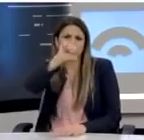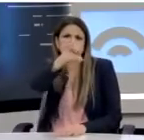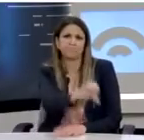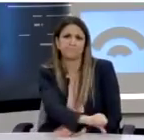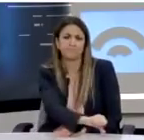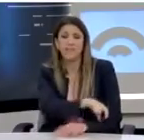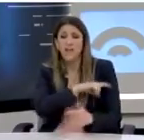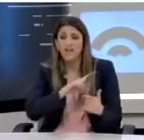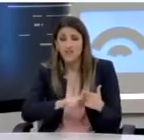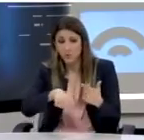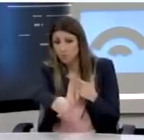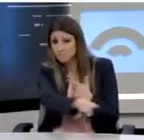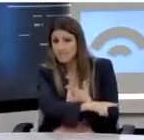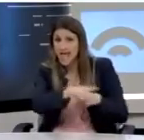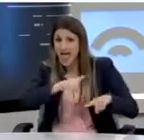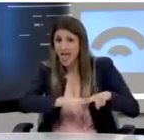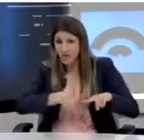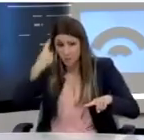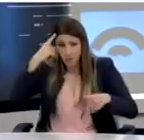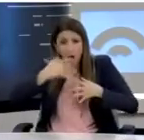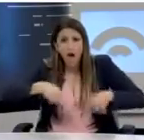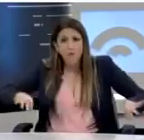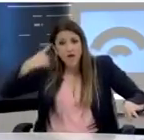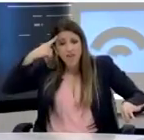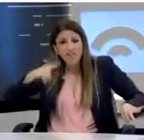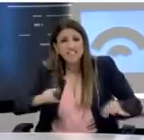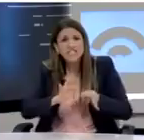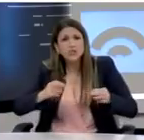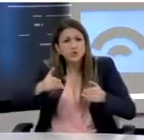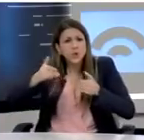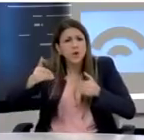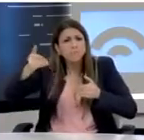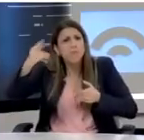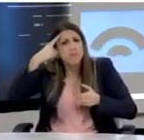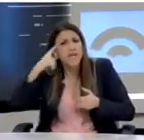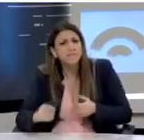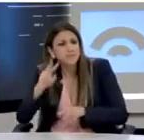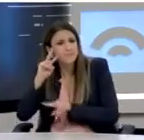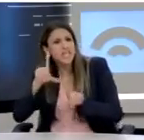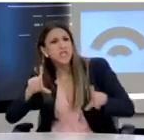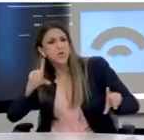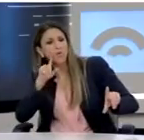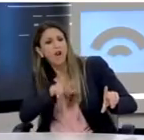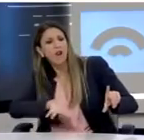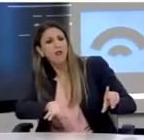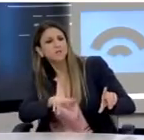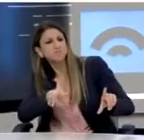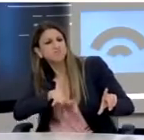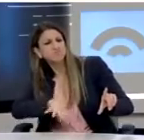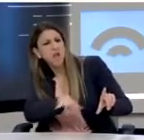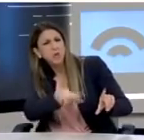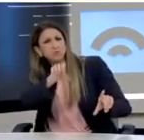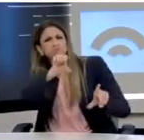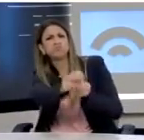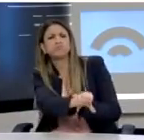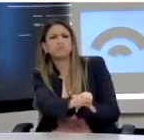επίγνωση της σύγχρονης δυναμικής της χώρας. Και την έδειχνε ως μια χώρα και έναν λαό που